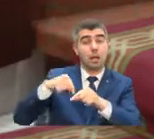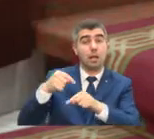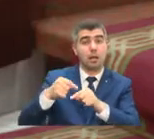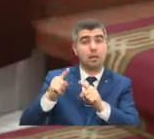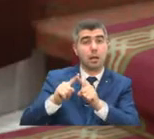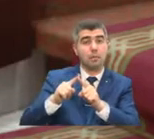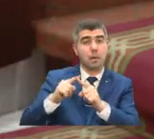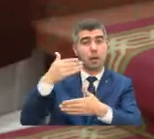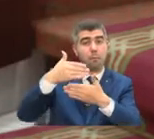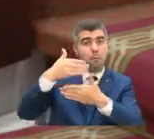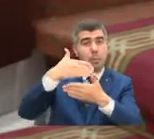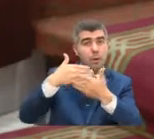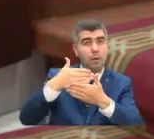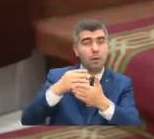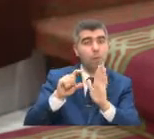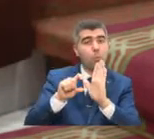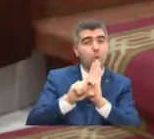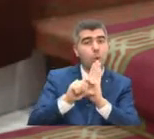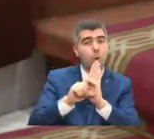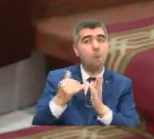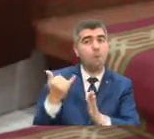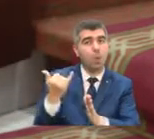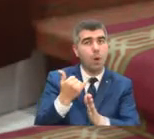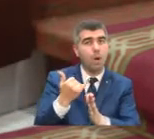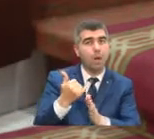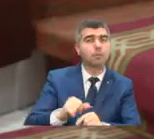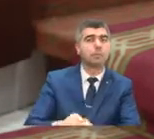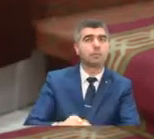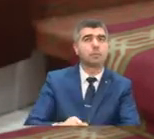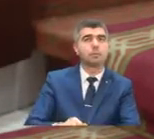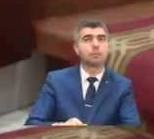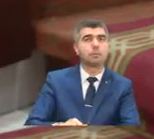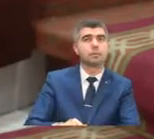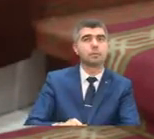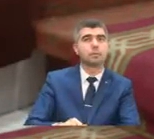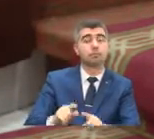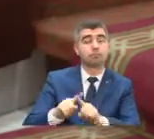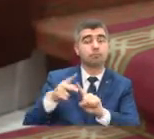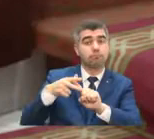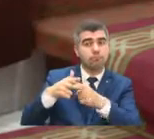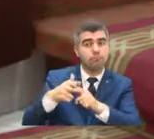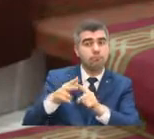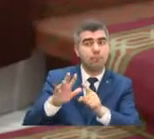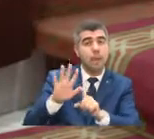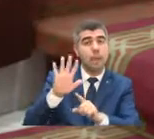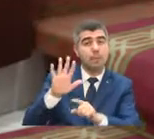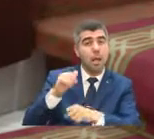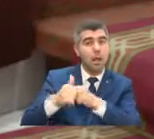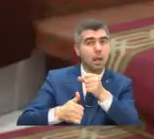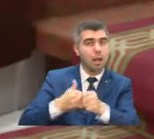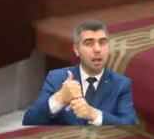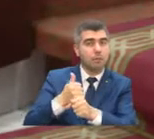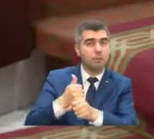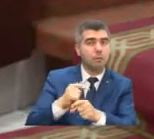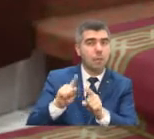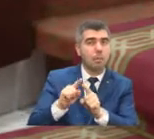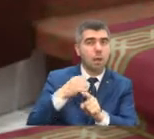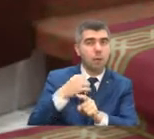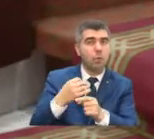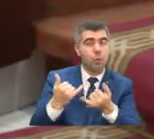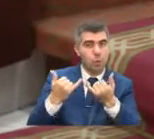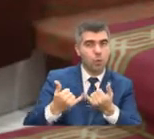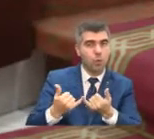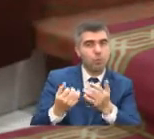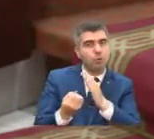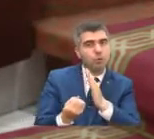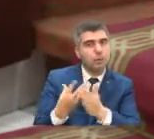مهمه حاليا في المنطقه. المنطقه هذه 5 سنين والمنطقه اليوم ما عندها علاقه، وكنشوفوا